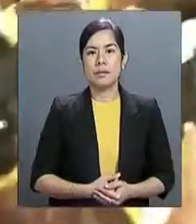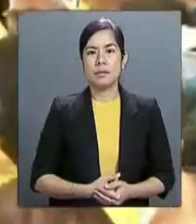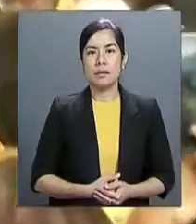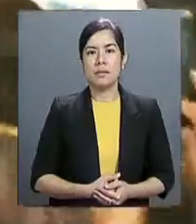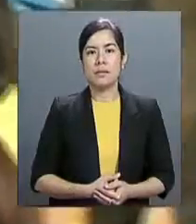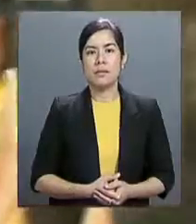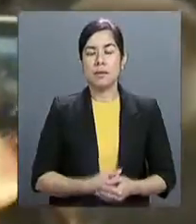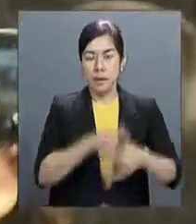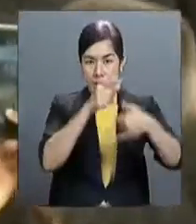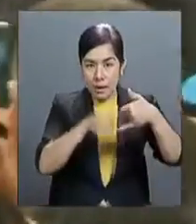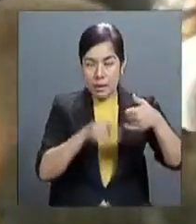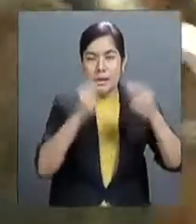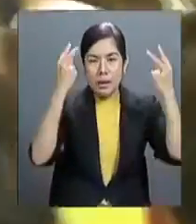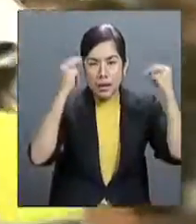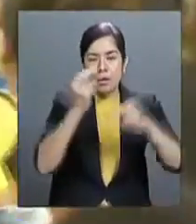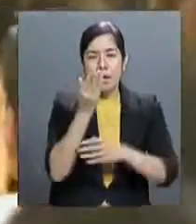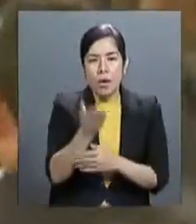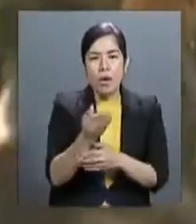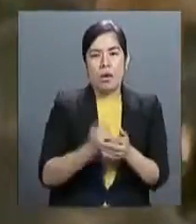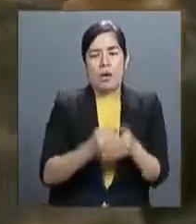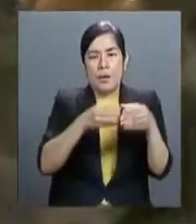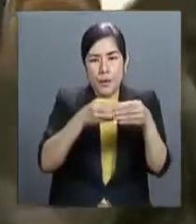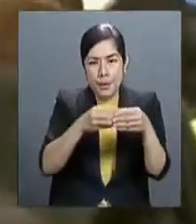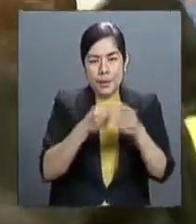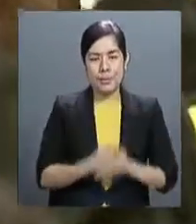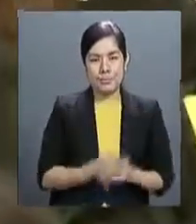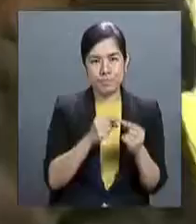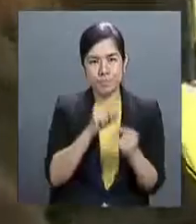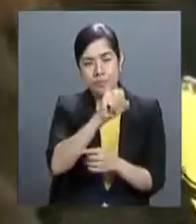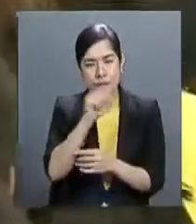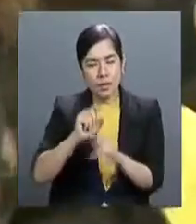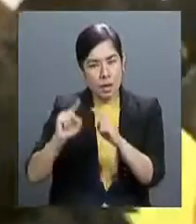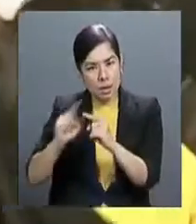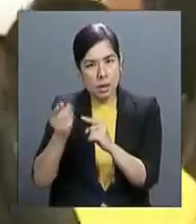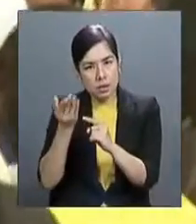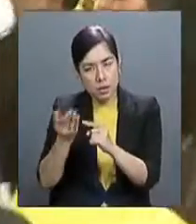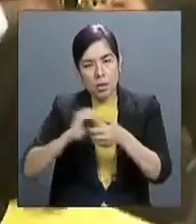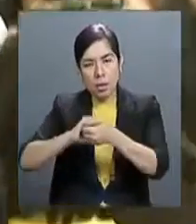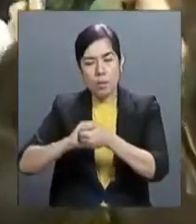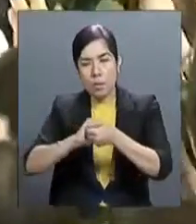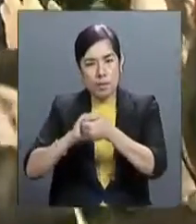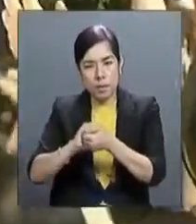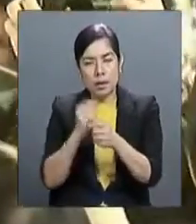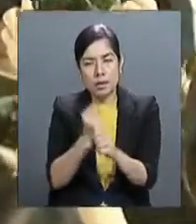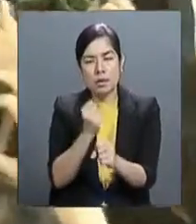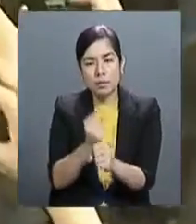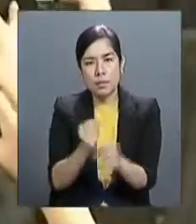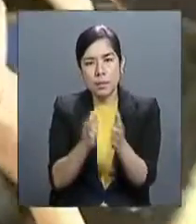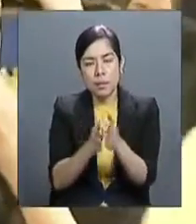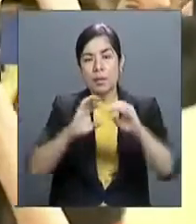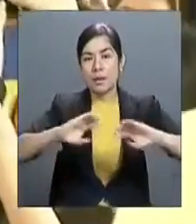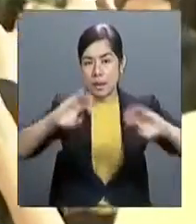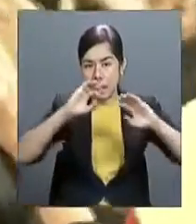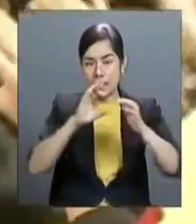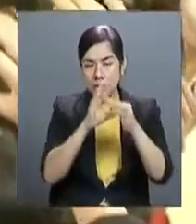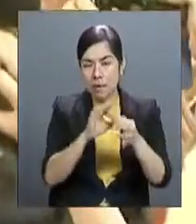นายกรัฐมนตรียังขอให้นักการเมืองท้องถิ่นร่วมมือกับหน่วยงานราชการในการแก้ไขปัญหาในระดับท้องถิ่นโดยเฉพาะโครงสร้างพื้นฐาน